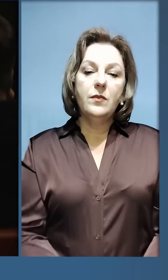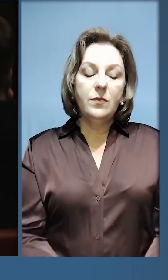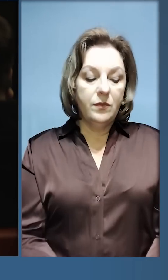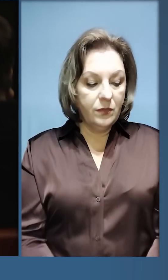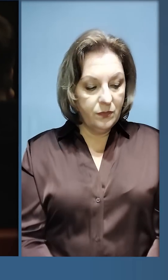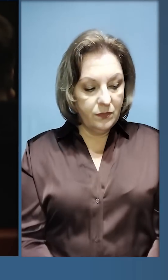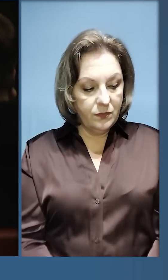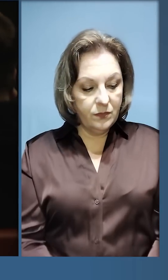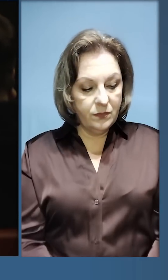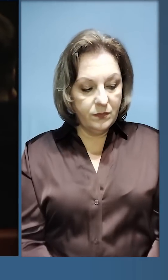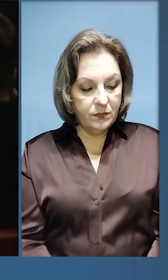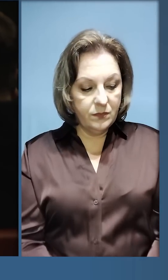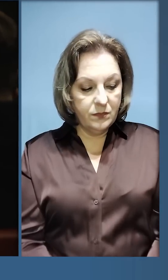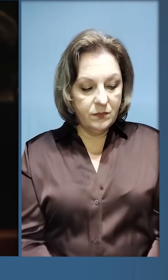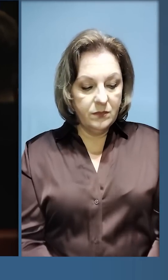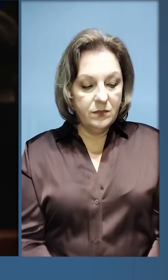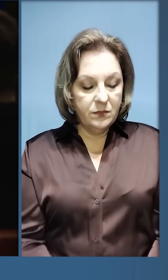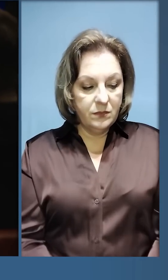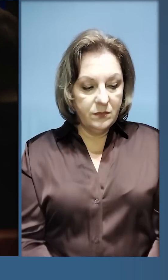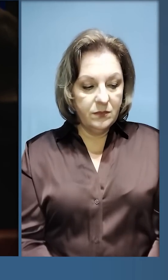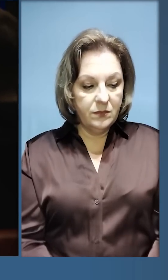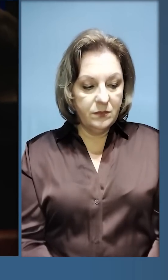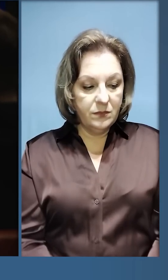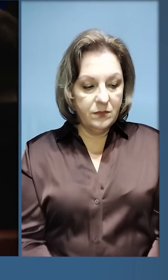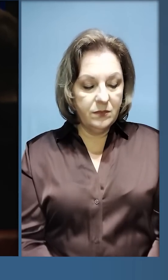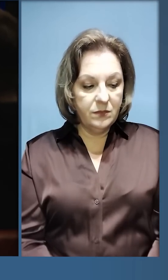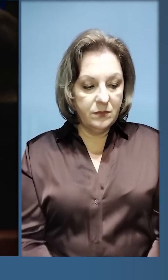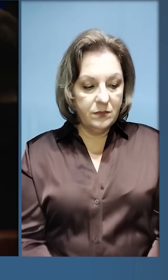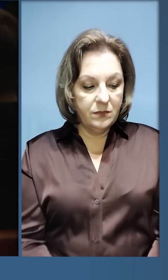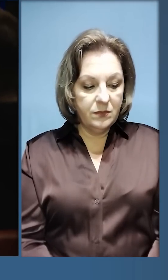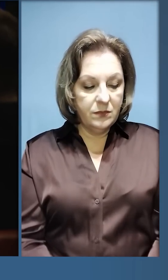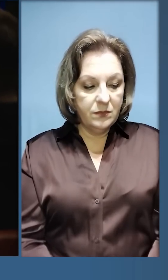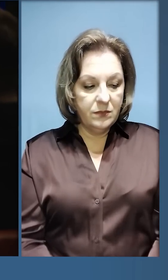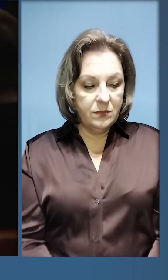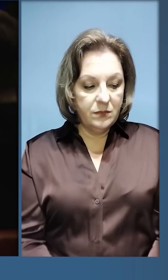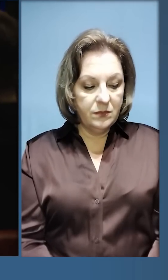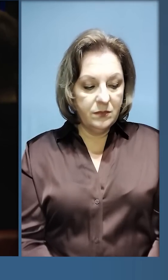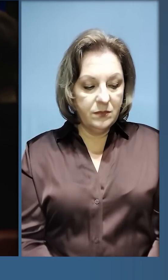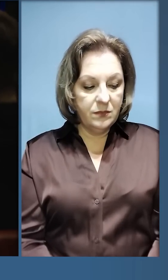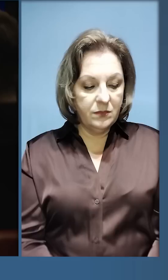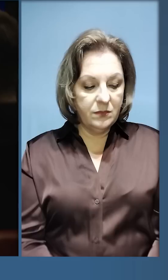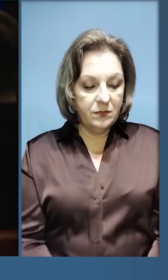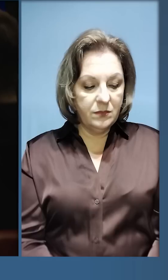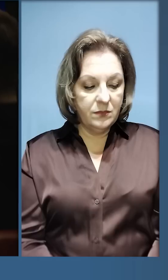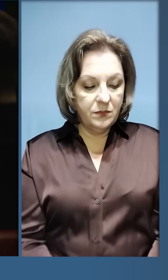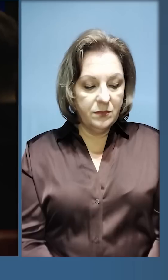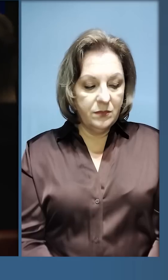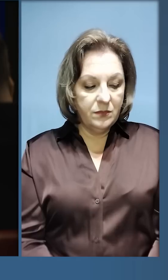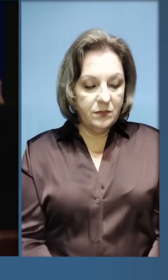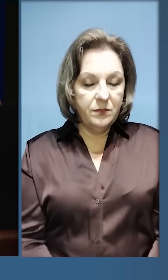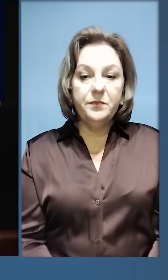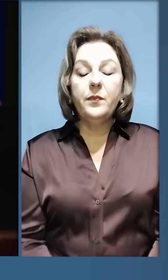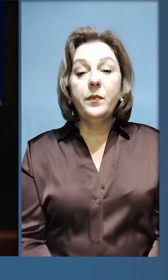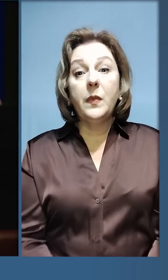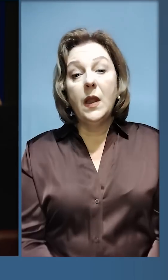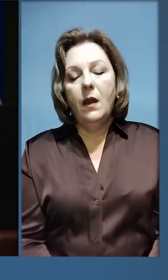war? Or even a victory can be ugly, can be awful, but yet it's a victory. What do you talk to